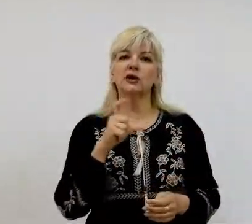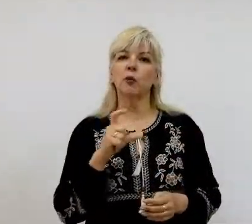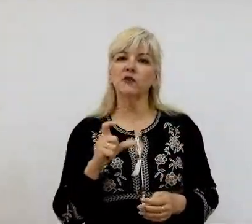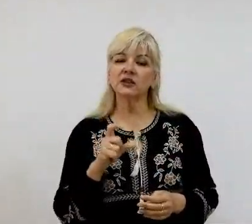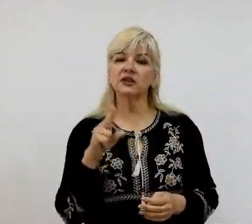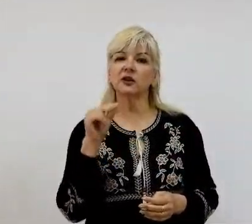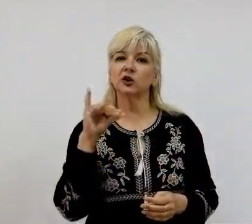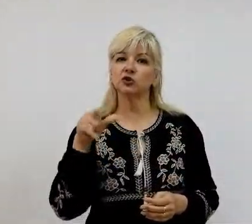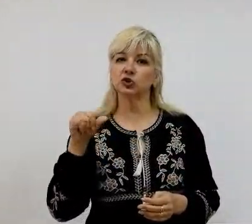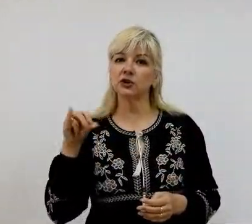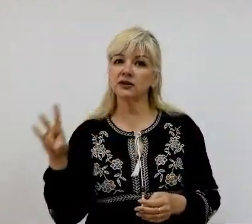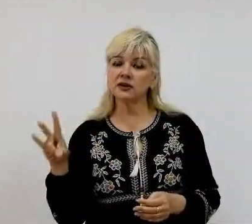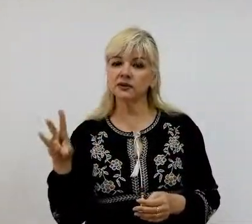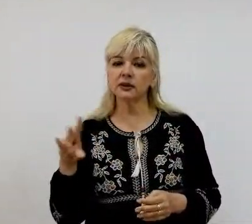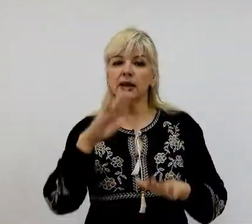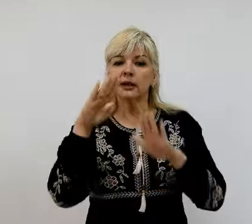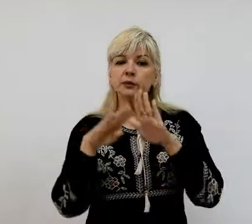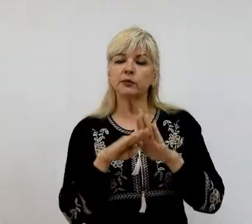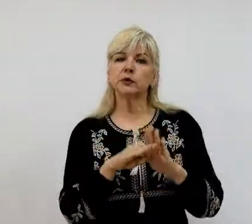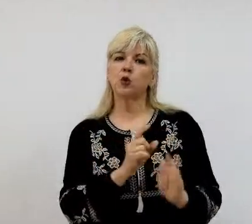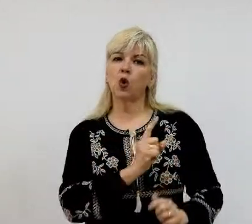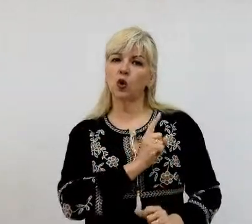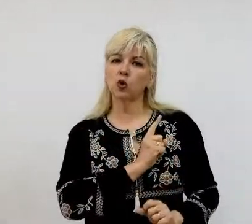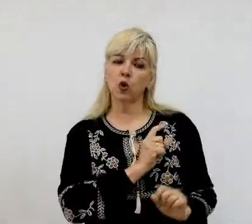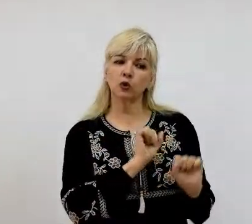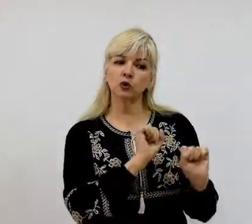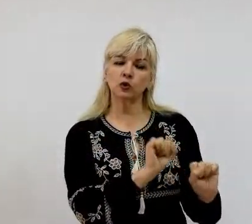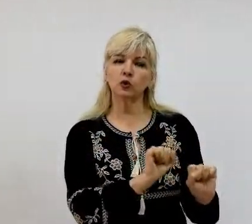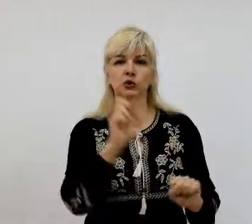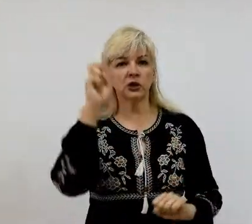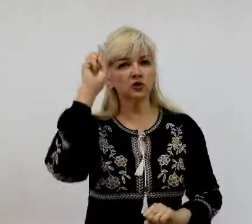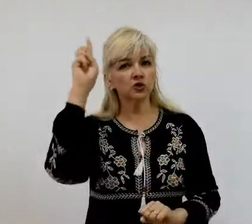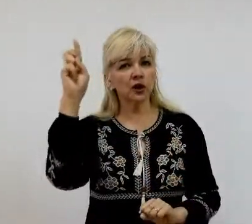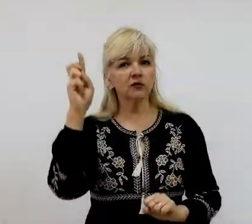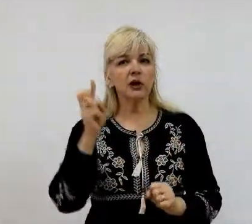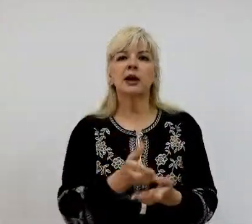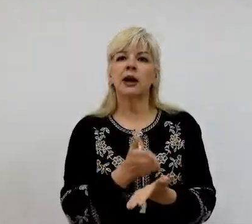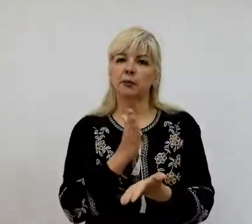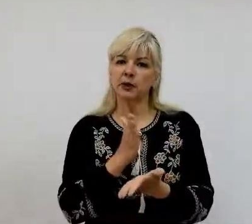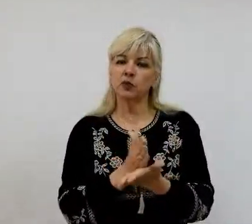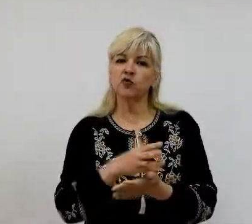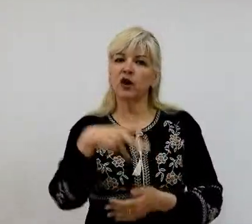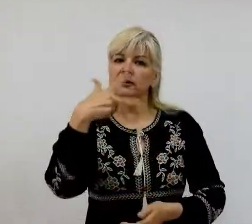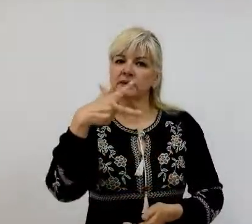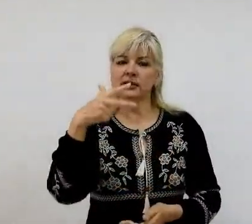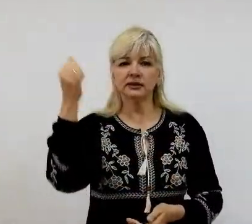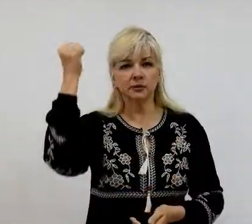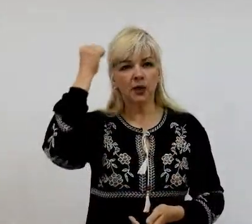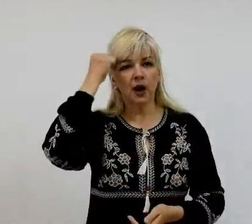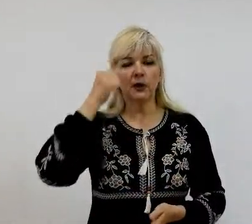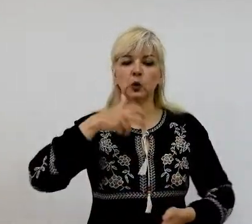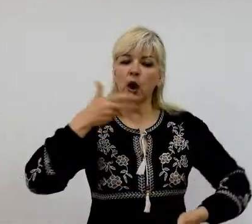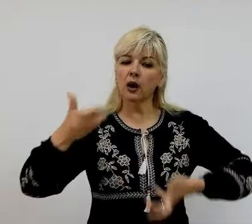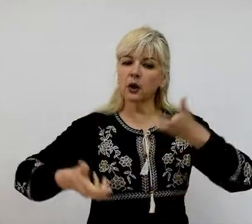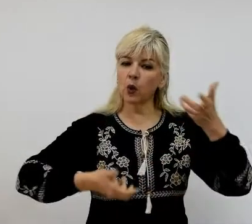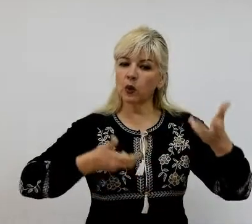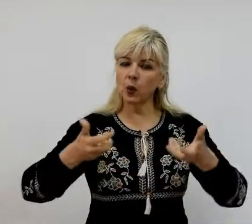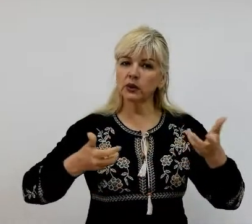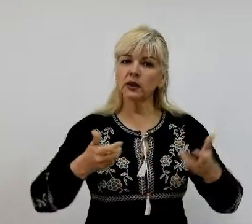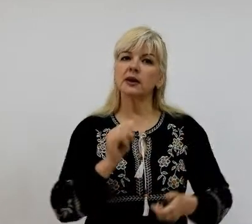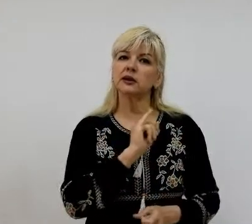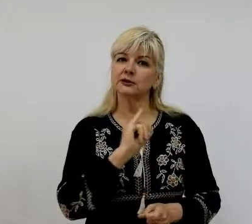Чигирин входять 5 музеїв – археологічний імені Богдана Хмельницького в місті Чигирин, історичний